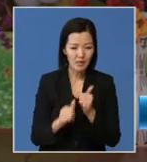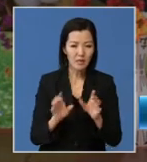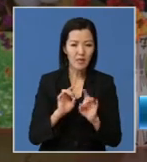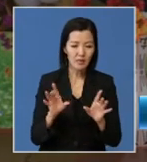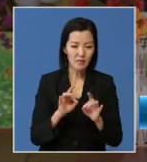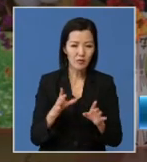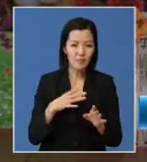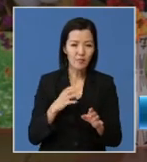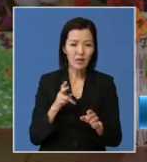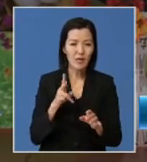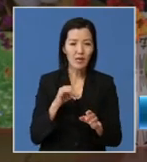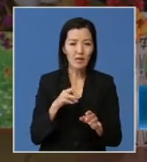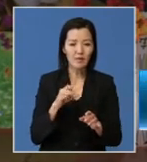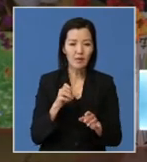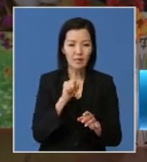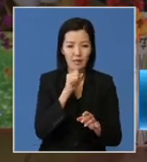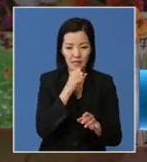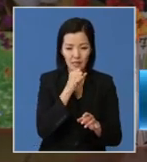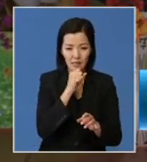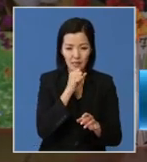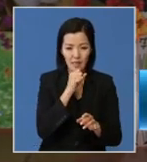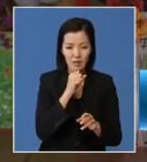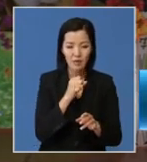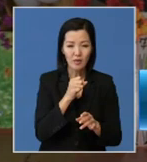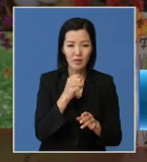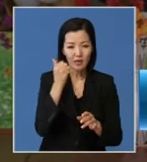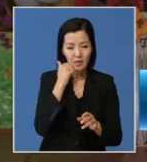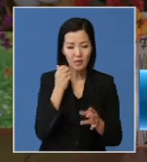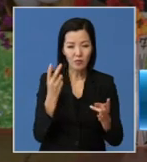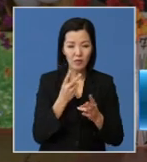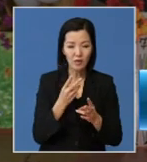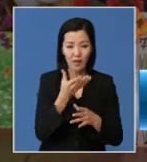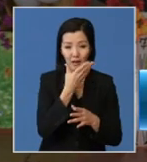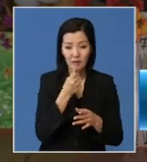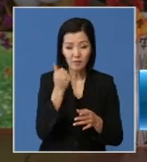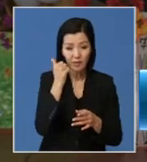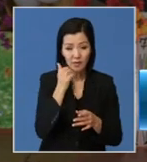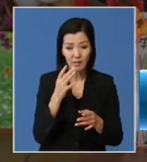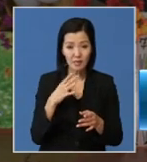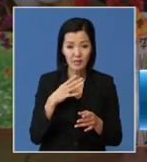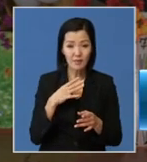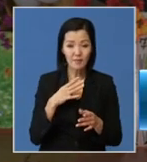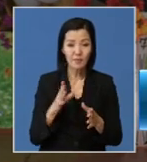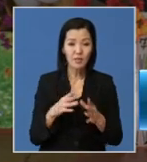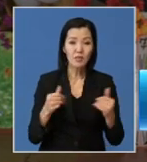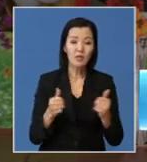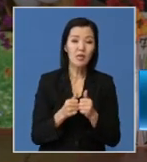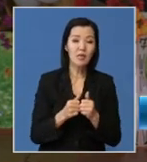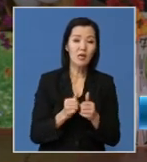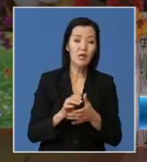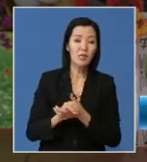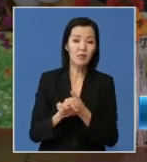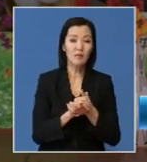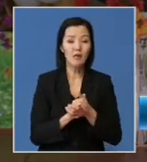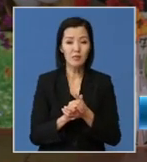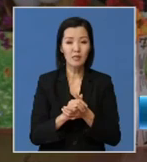Шіркін-ай, осы Әлімғазы атамай қартаюды нәсібесі қандай жақсы деп. Өйткені бұл жерде берекелі шаңырақ, ынтымақты